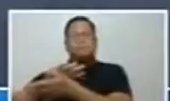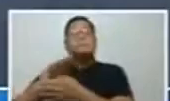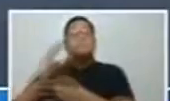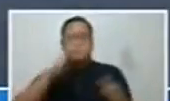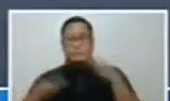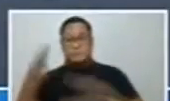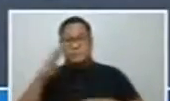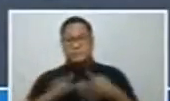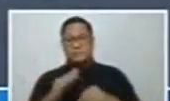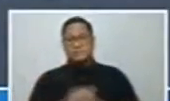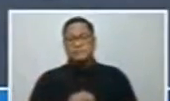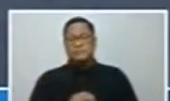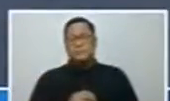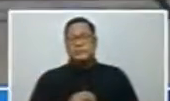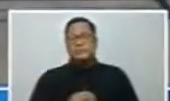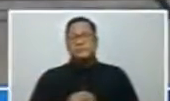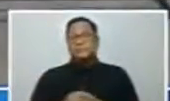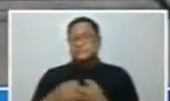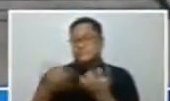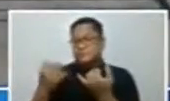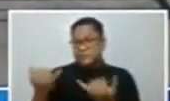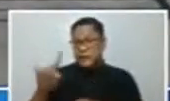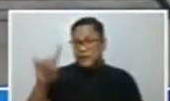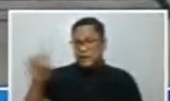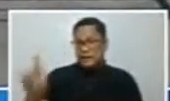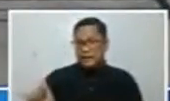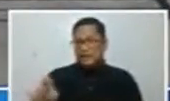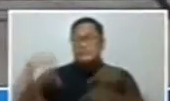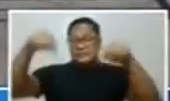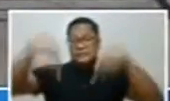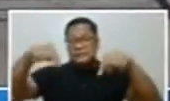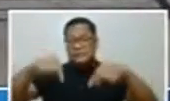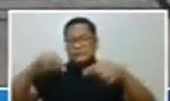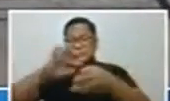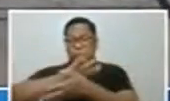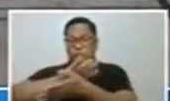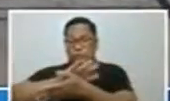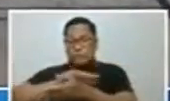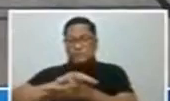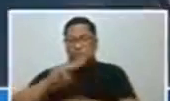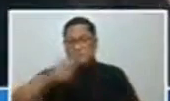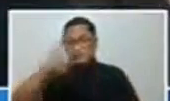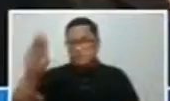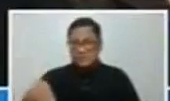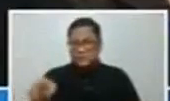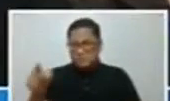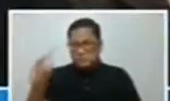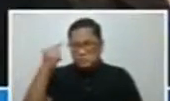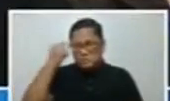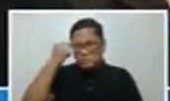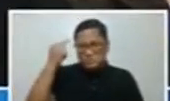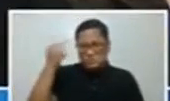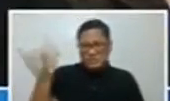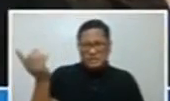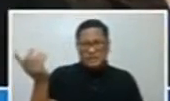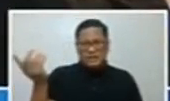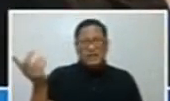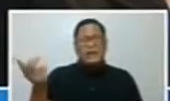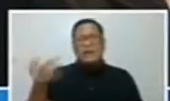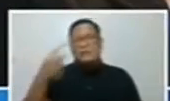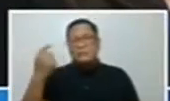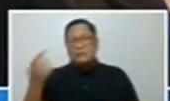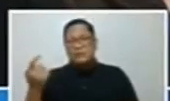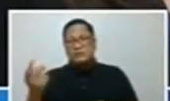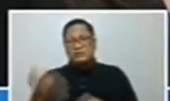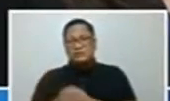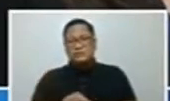para makapag-decide tayo at makapag-decide mabuti sa ating pangulo. Opo, nagpadala rin po ng katanungan ng ating kasamahan sa media na si